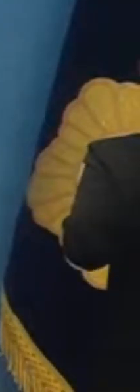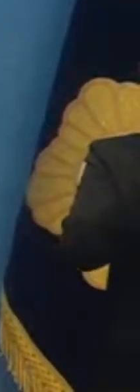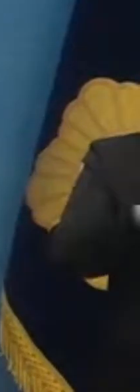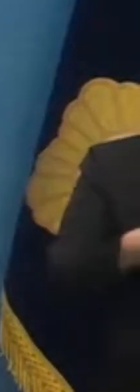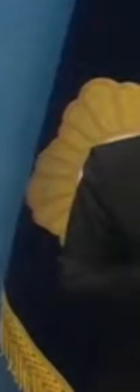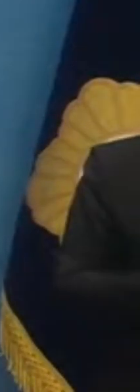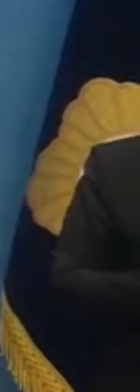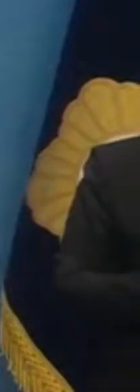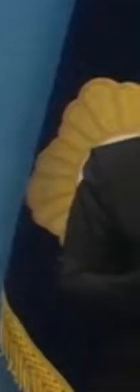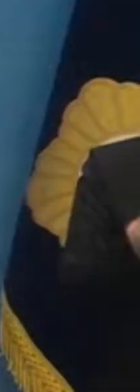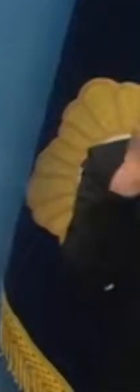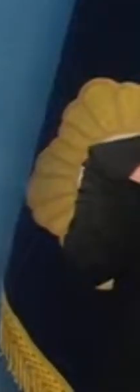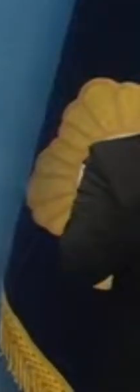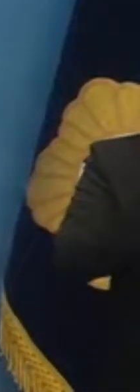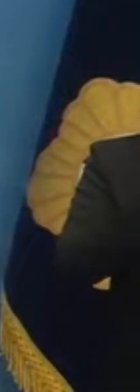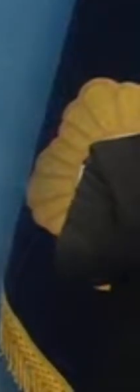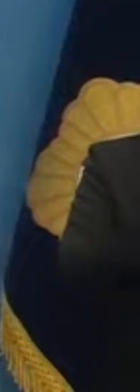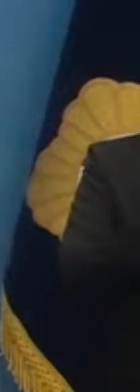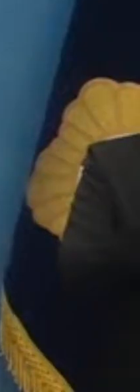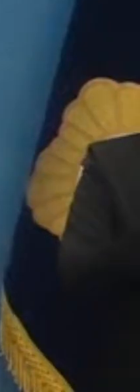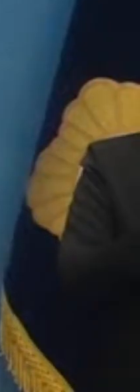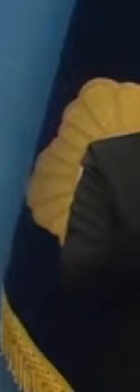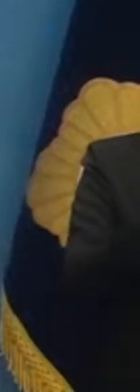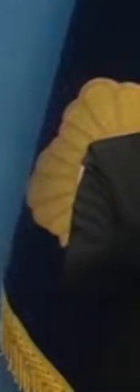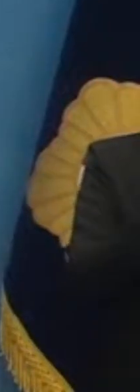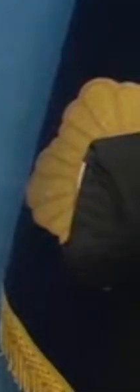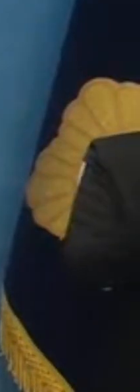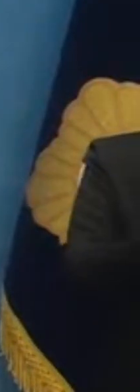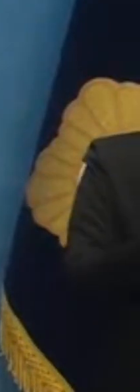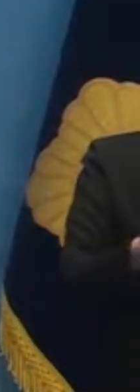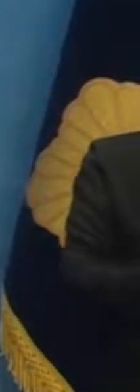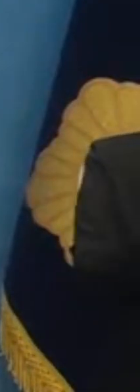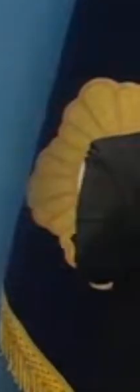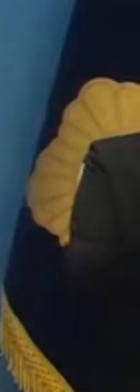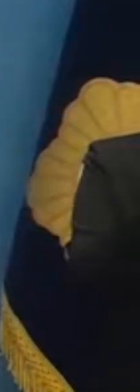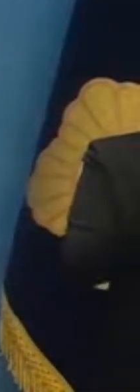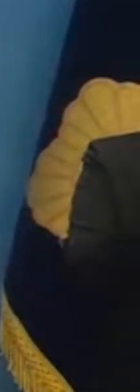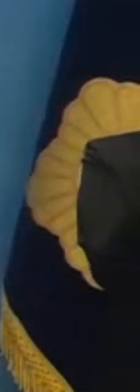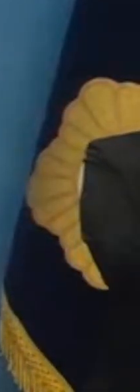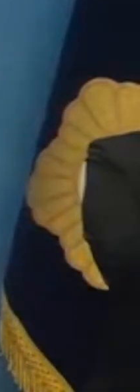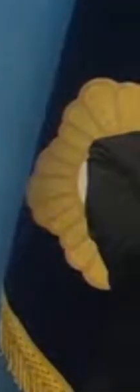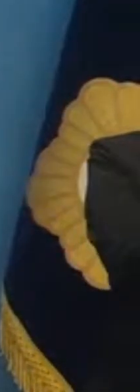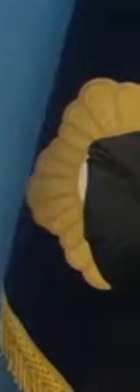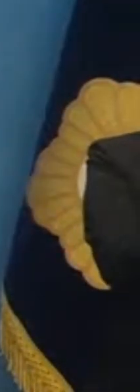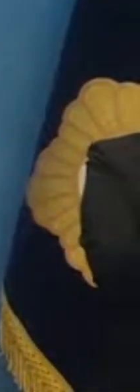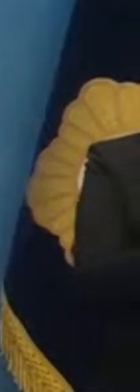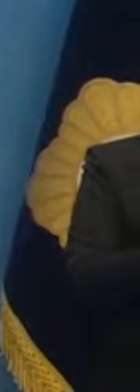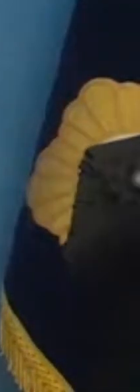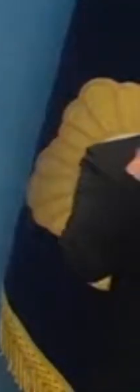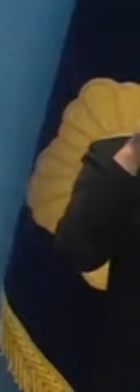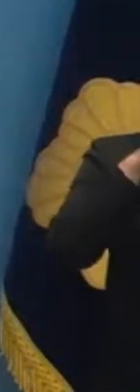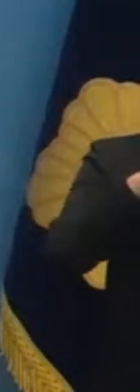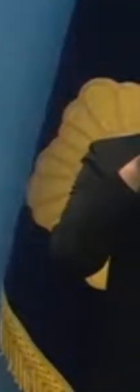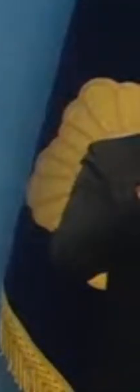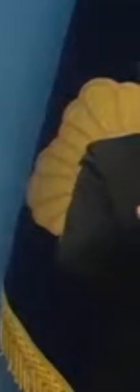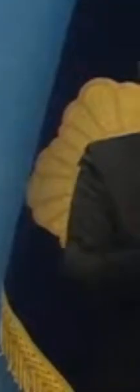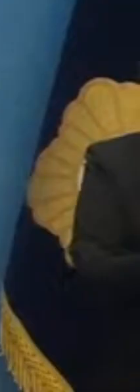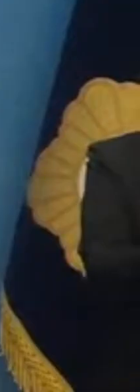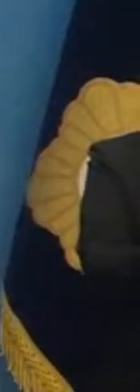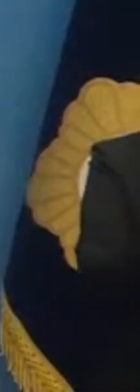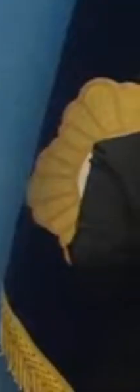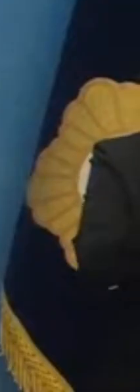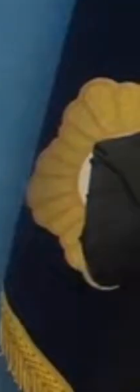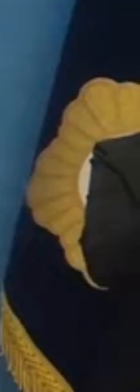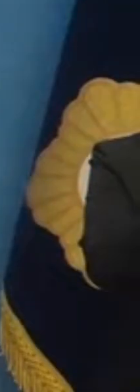마쳤습니다. 가짜뉴스 대응단 뉴스 댓글을 통한 허위사실 유포 및 비방으로 대통령 선거에 영향을 미치려 하는 행위에